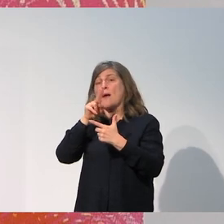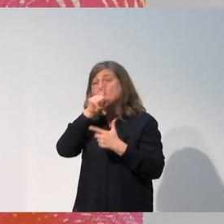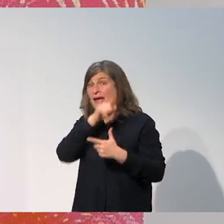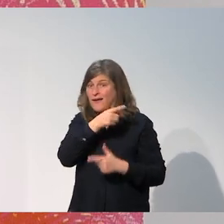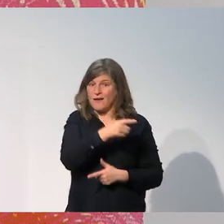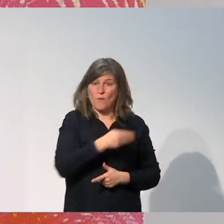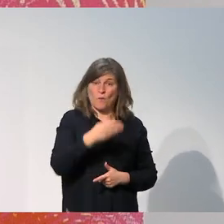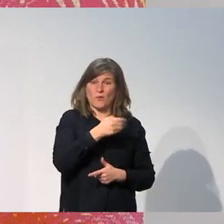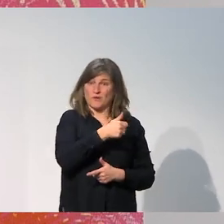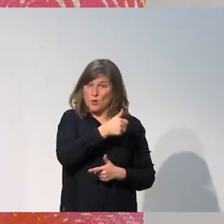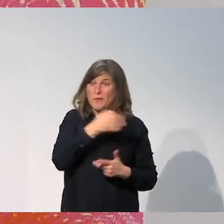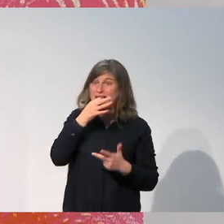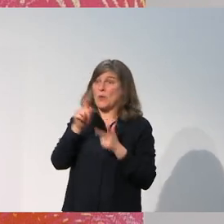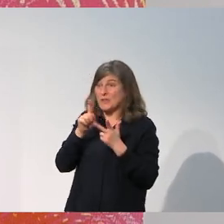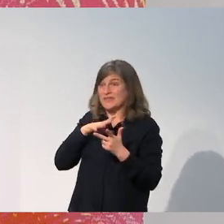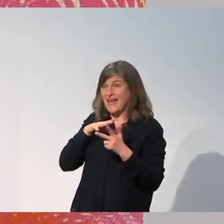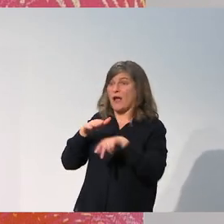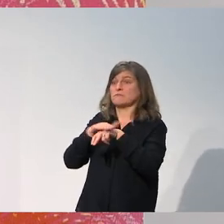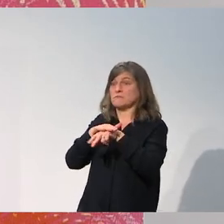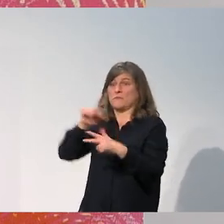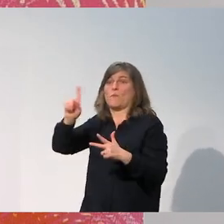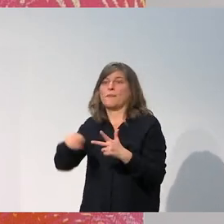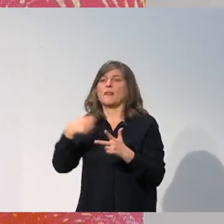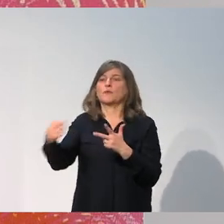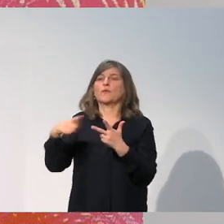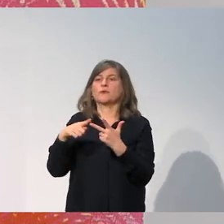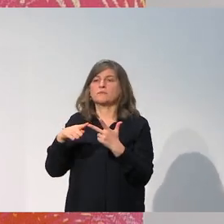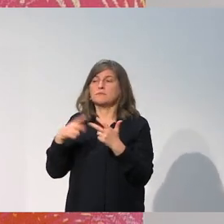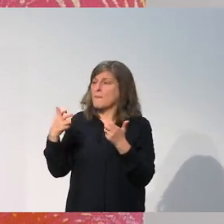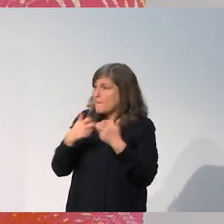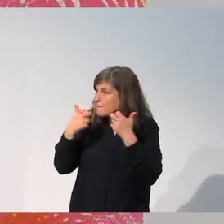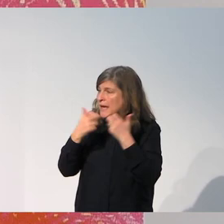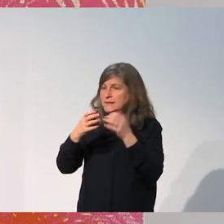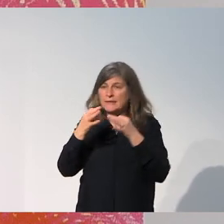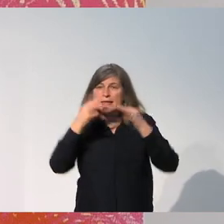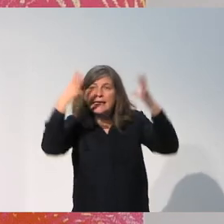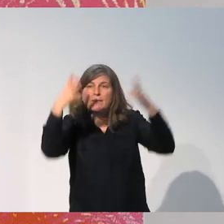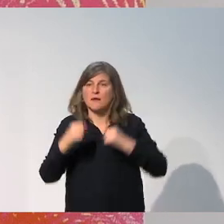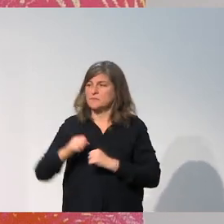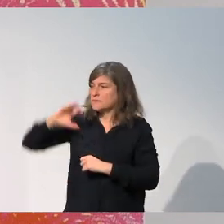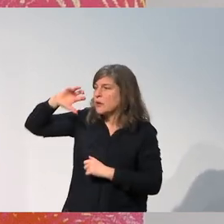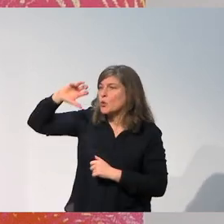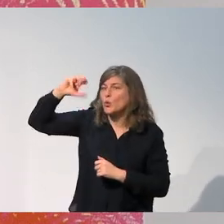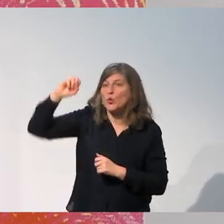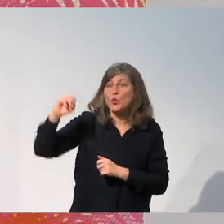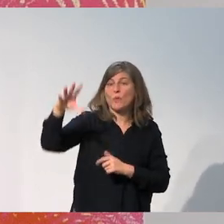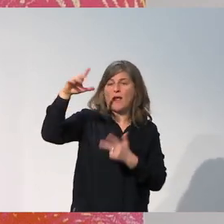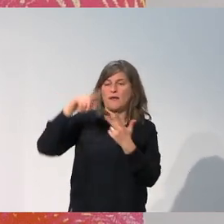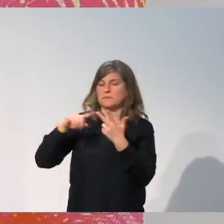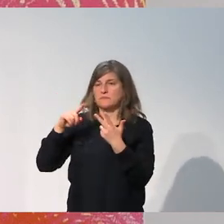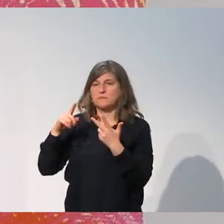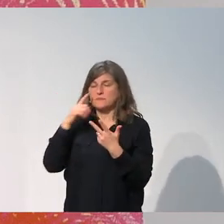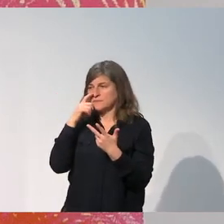aussi les causes naturelles. Et les causes naturelles, ce sont par exemple le climat, la lumière. Et